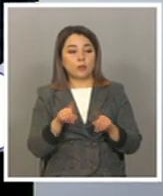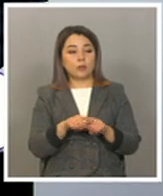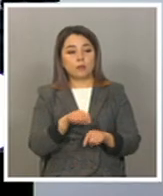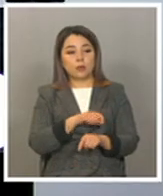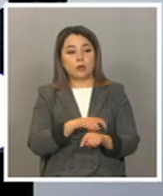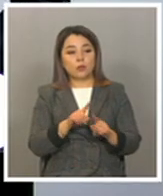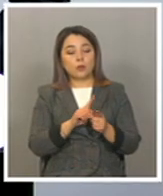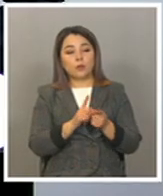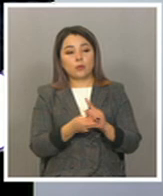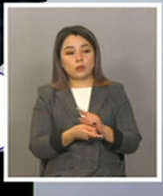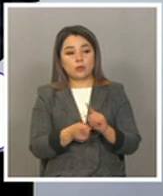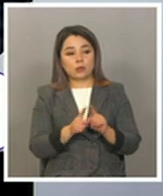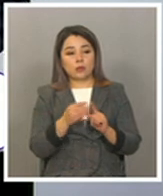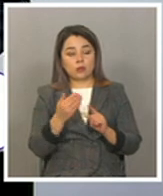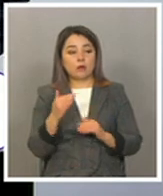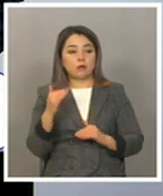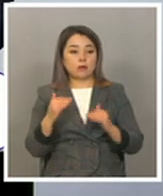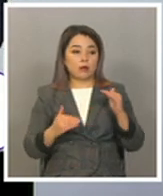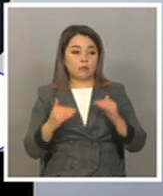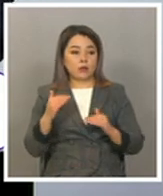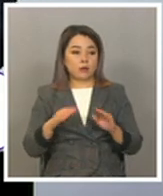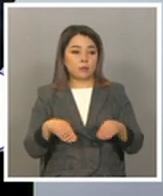өзгеру графикасы берілген.